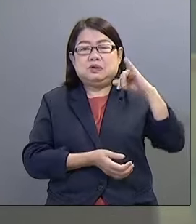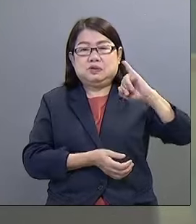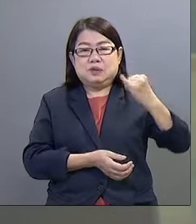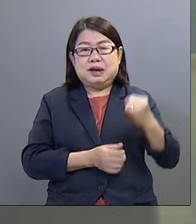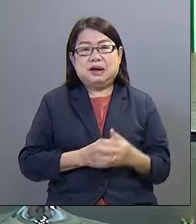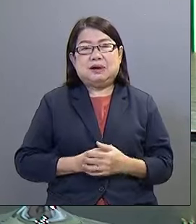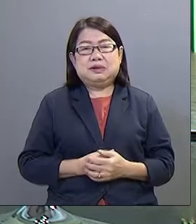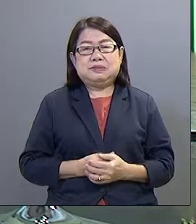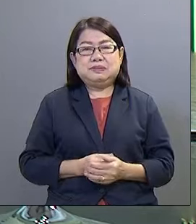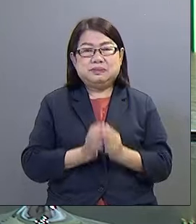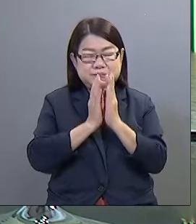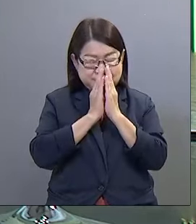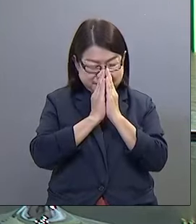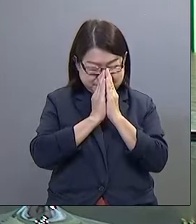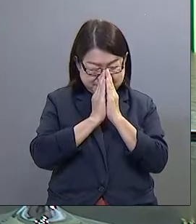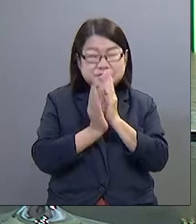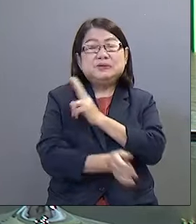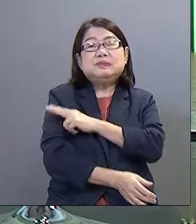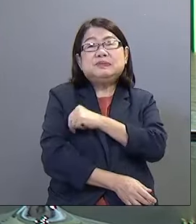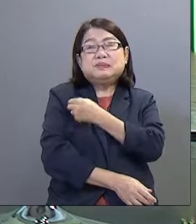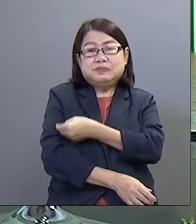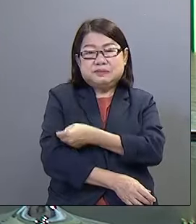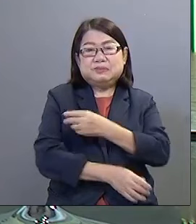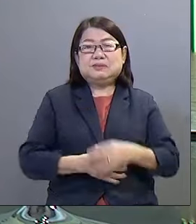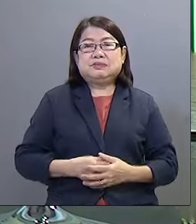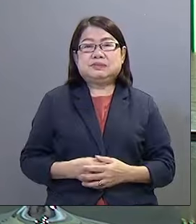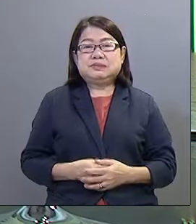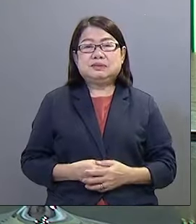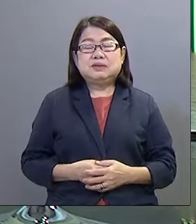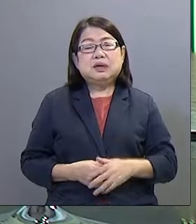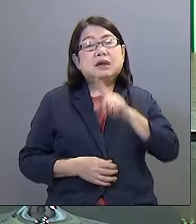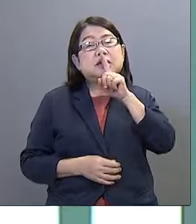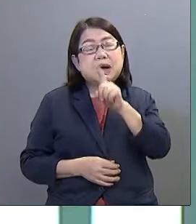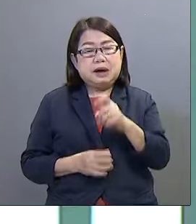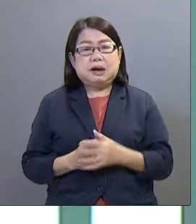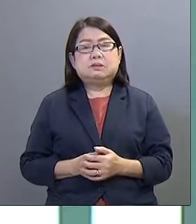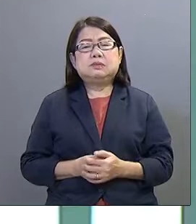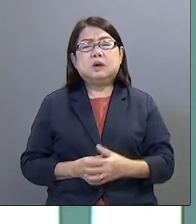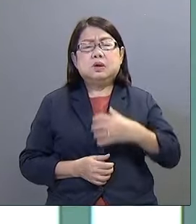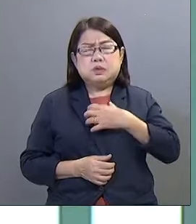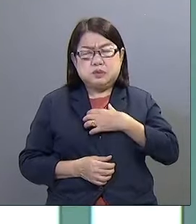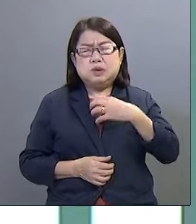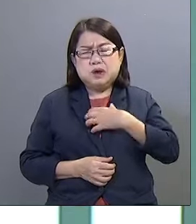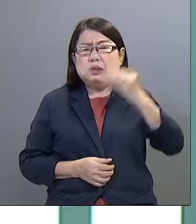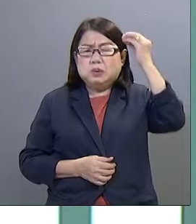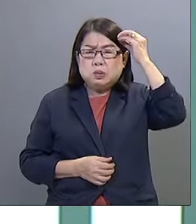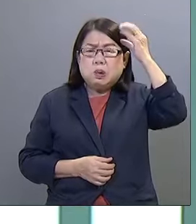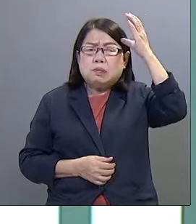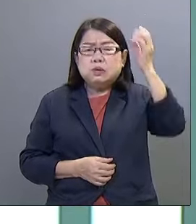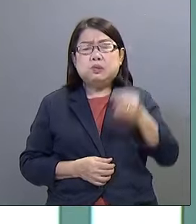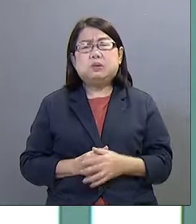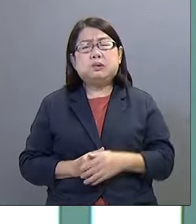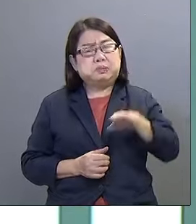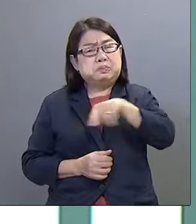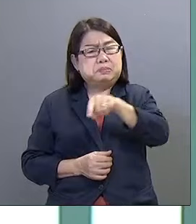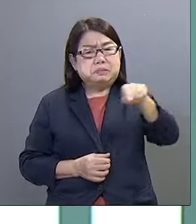ครคุหมอครับคุณหมอครั วนนี้ขอความรู้เลยนะครัเพราหหายคนนั้เจอปัญ